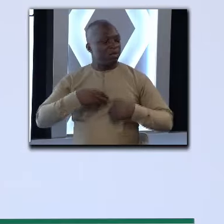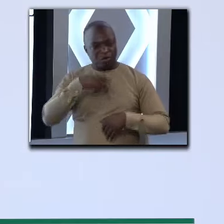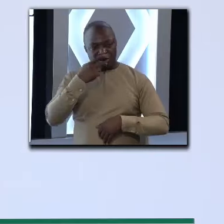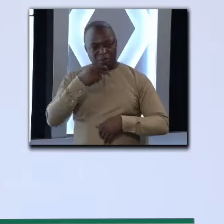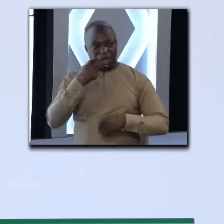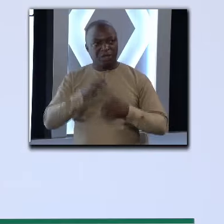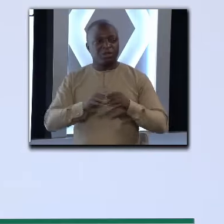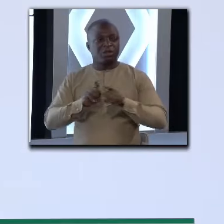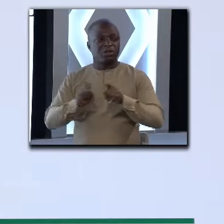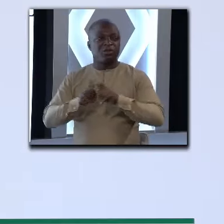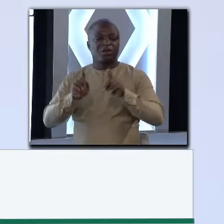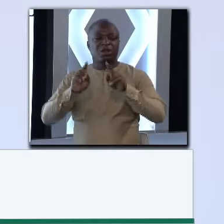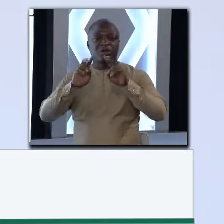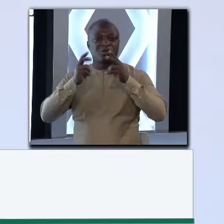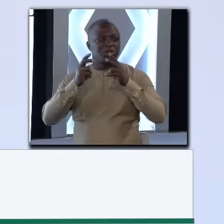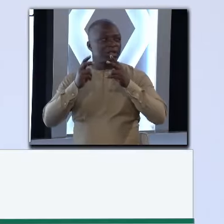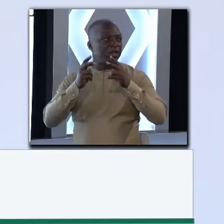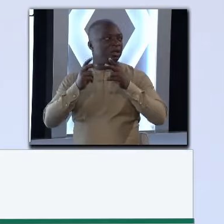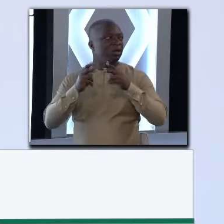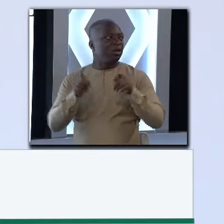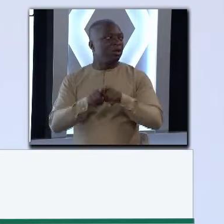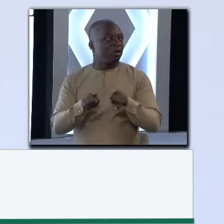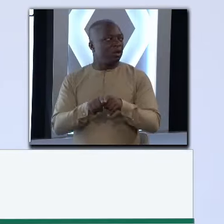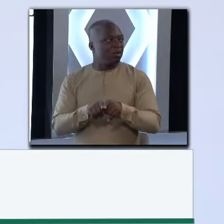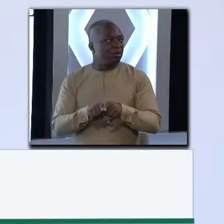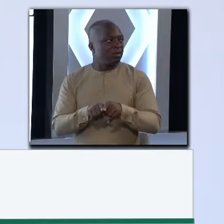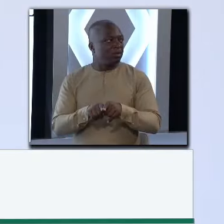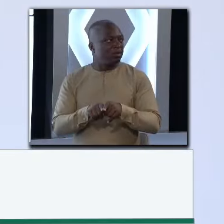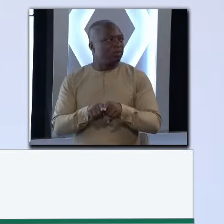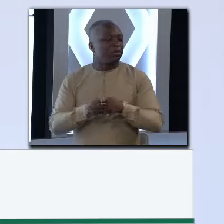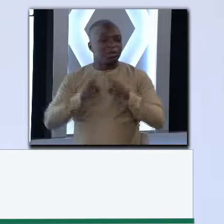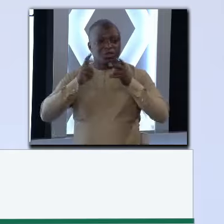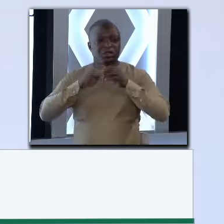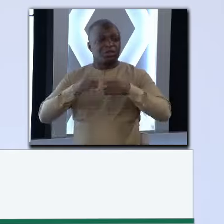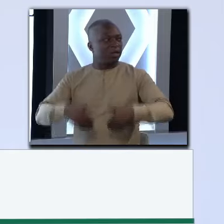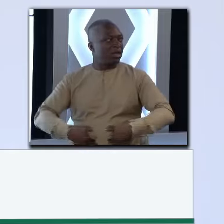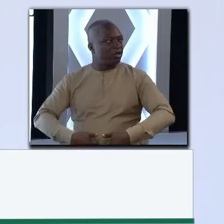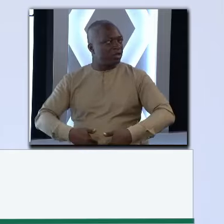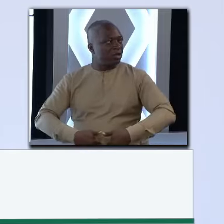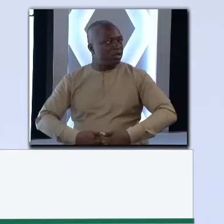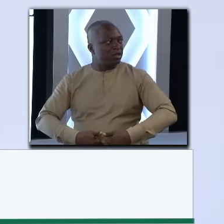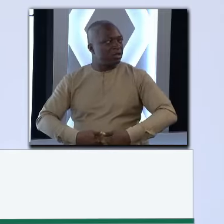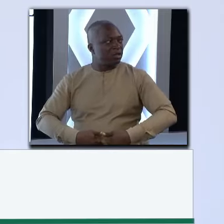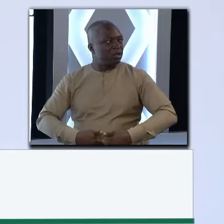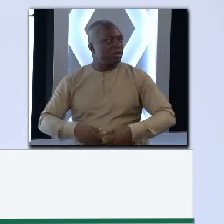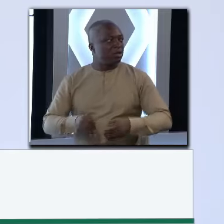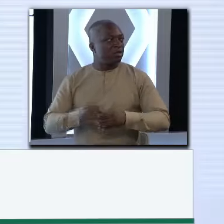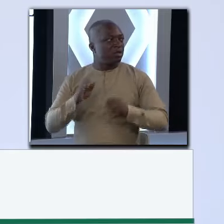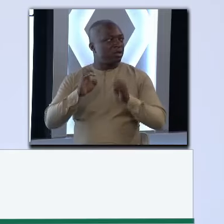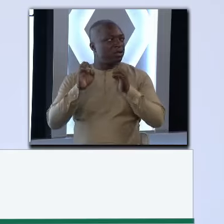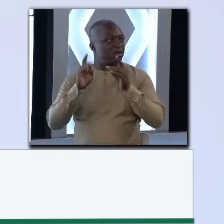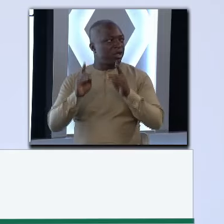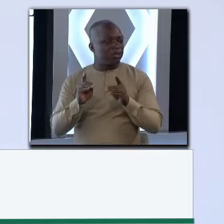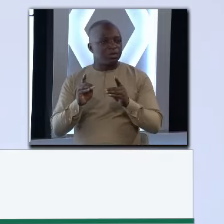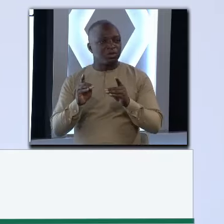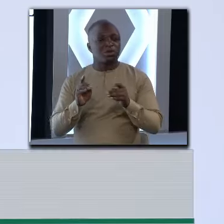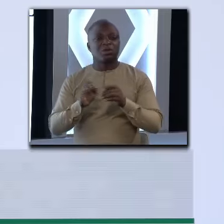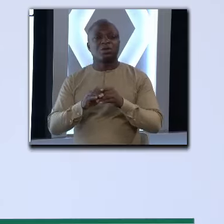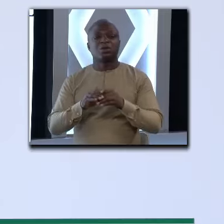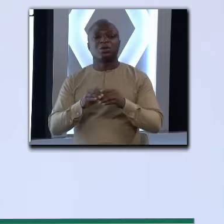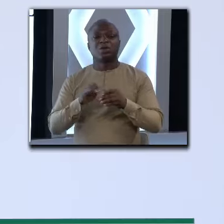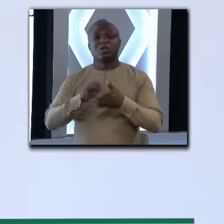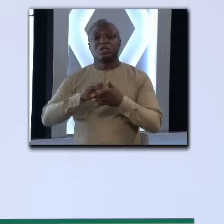de différents sujets, dont notamment le sujet de la jeunesse, de son éducation, de la